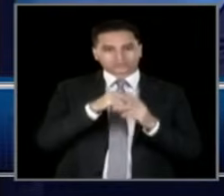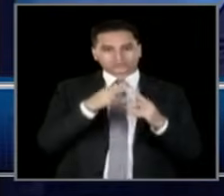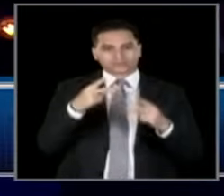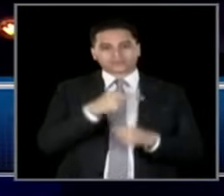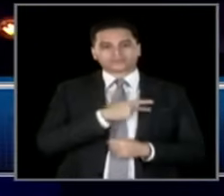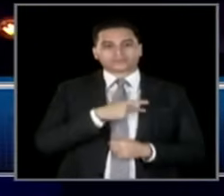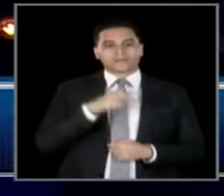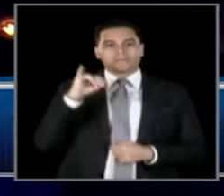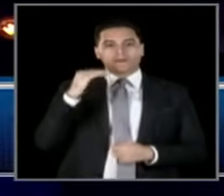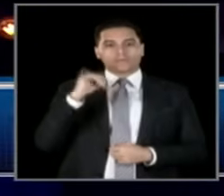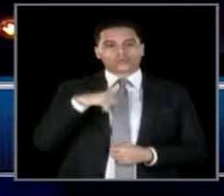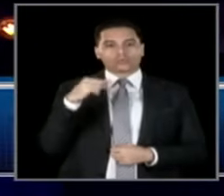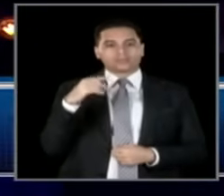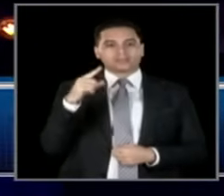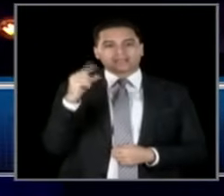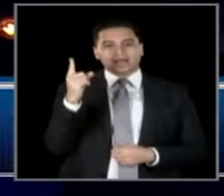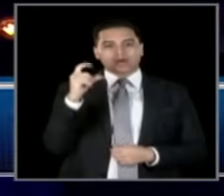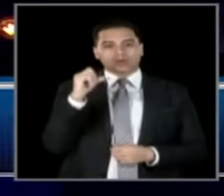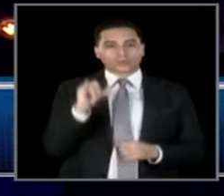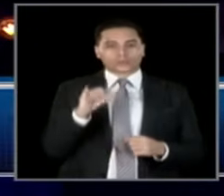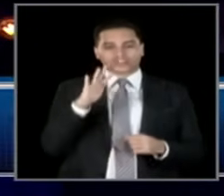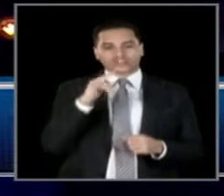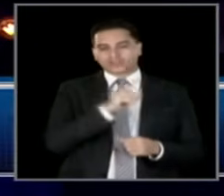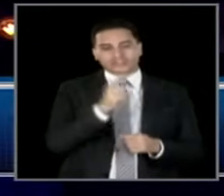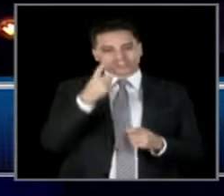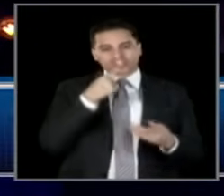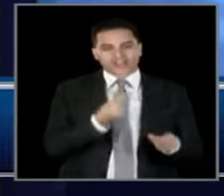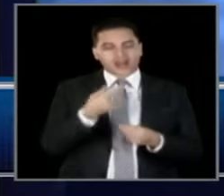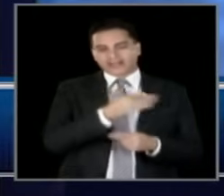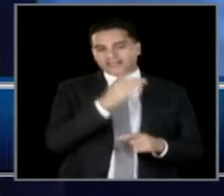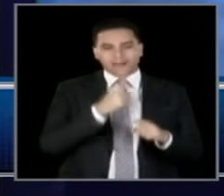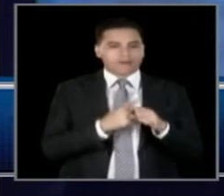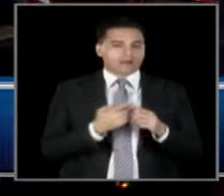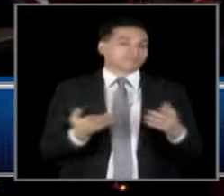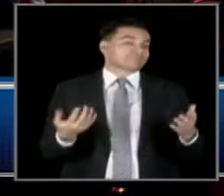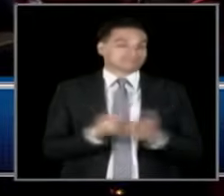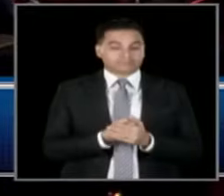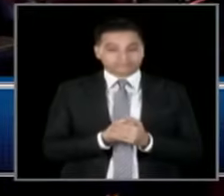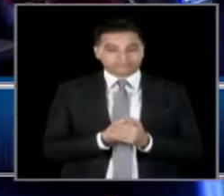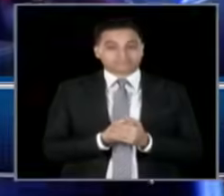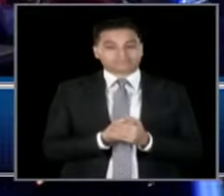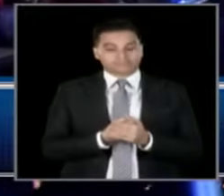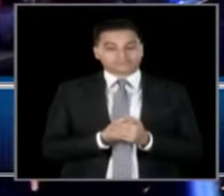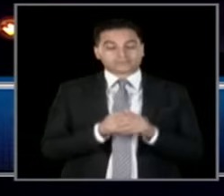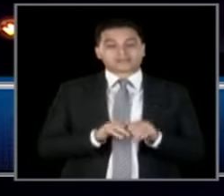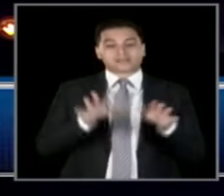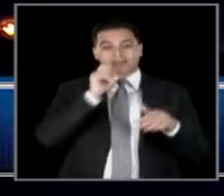محمود درويش. محمود درويش شاعر. إجابة خاطئة،